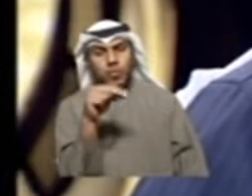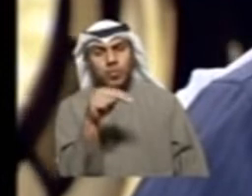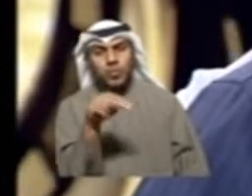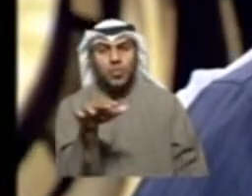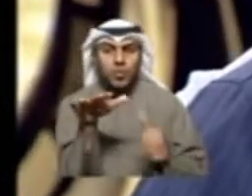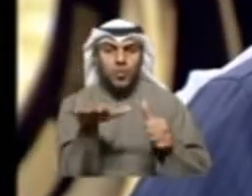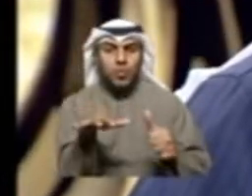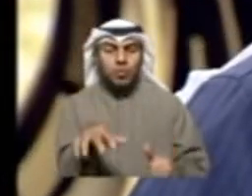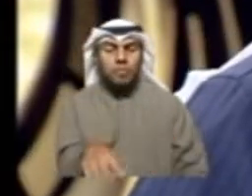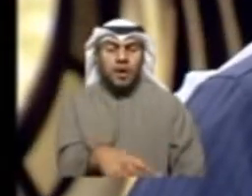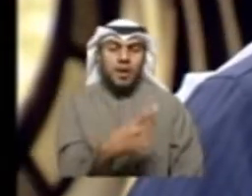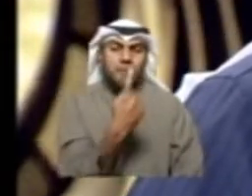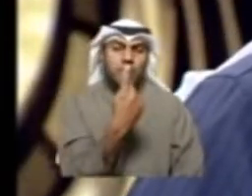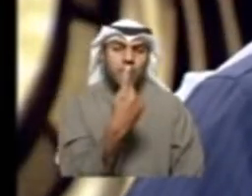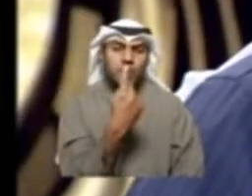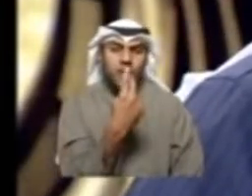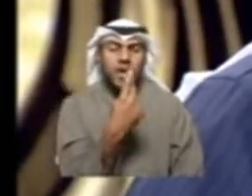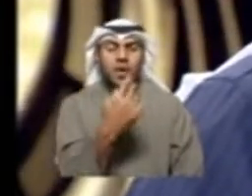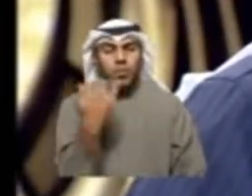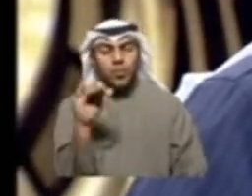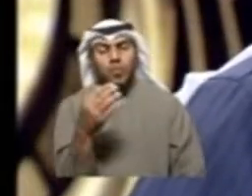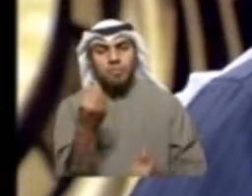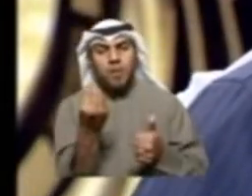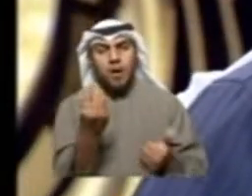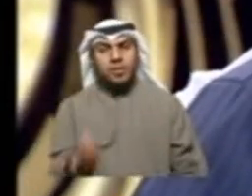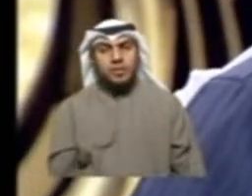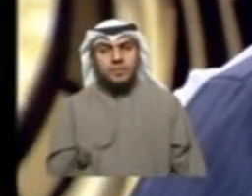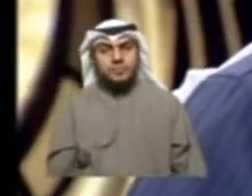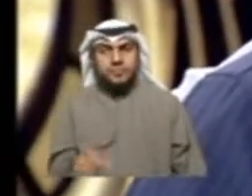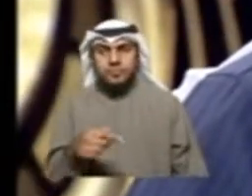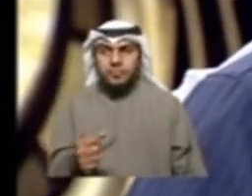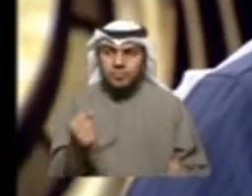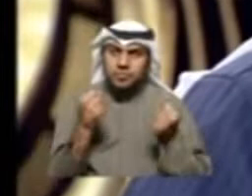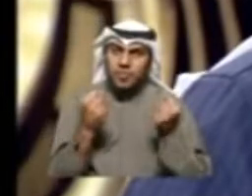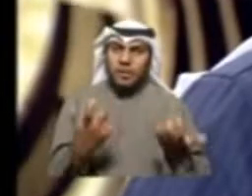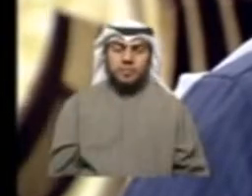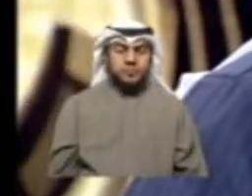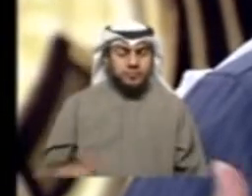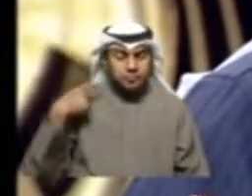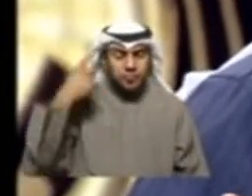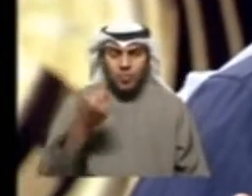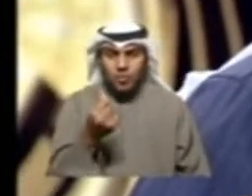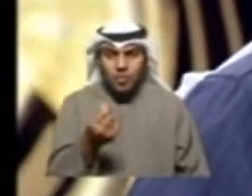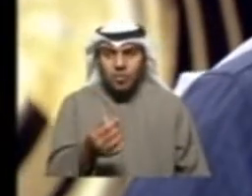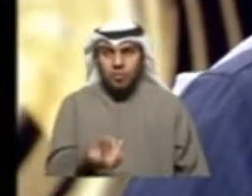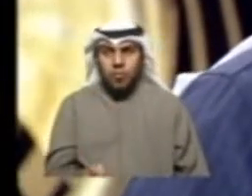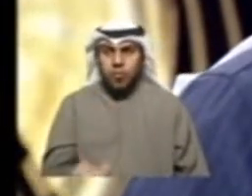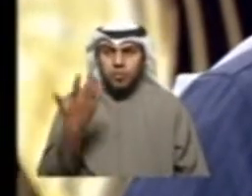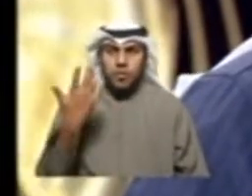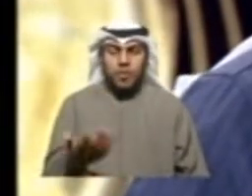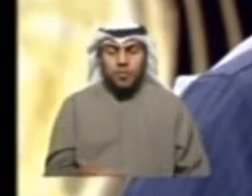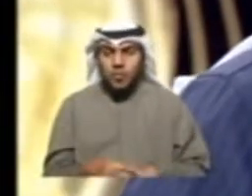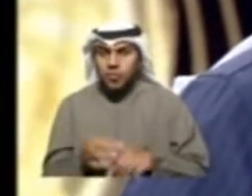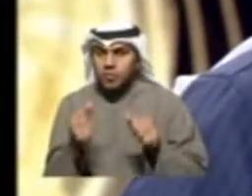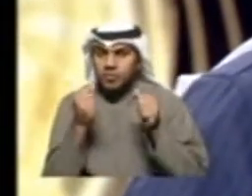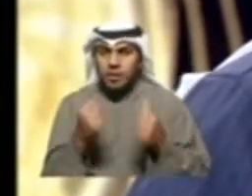مساكنهم، وتبقى 1.5 مليون. هذا 1.5 مليون على وضع اقتصادي مثل العراق الحالي هذا يعني رقم كبير بالنسبة لهم، ولذلك